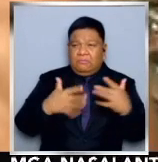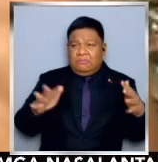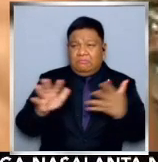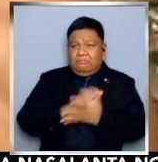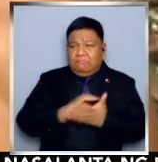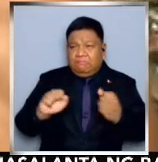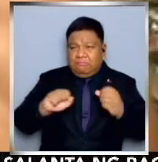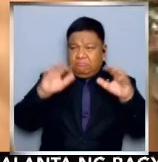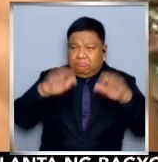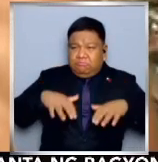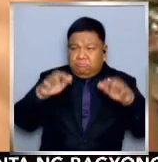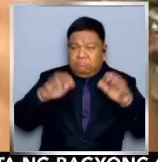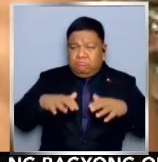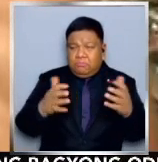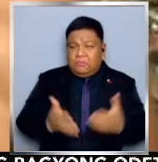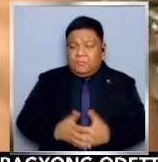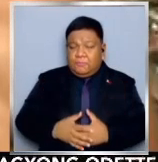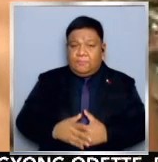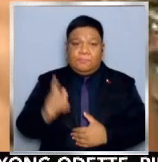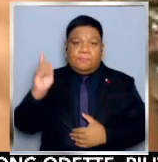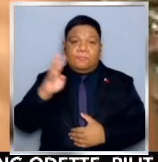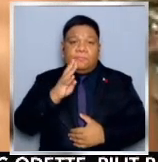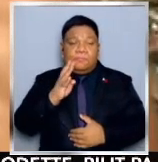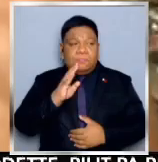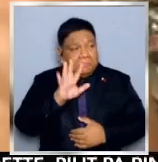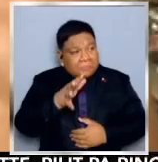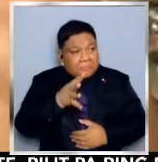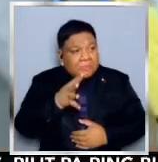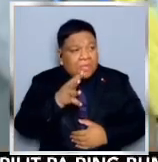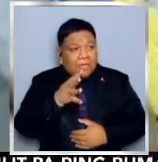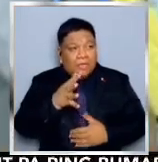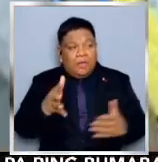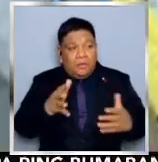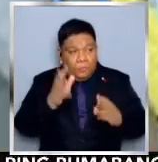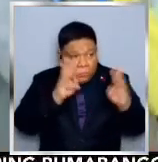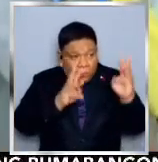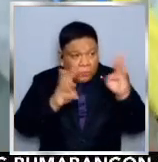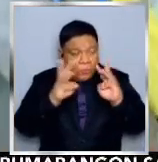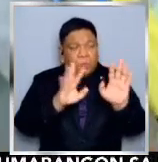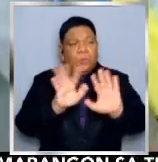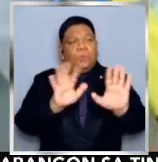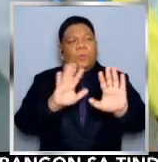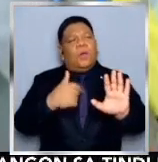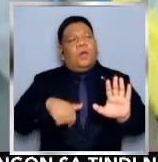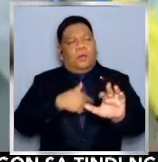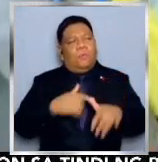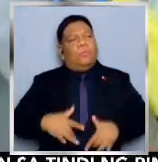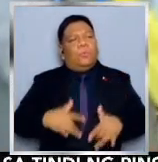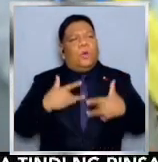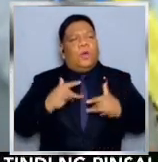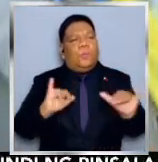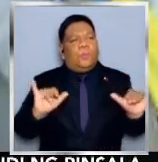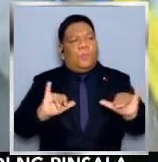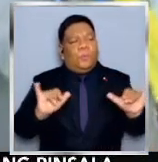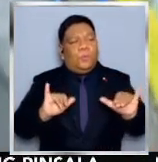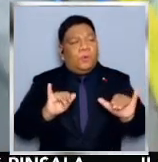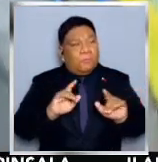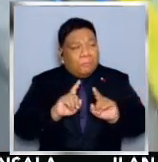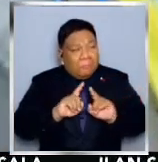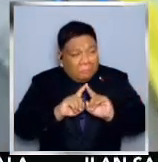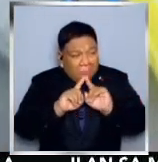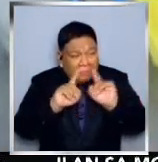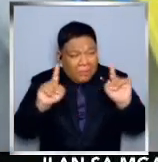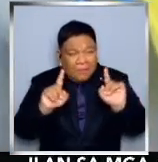Ma, huwag kang mag-alala. Buhay pa kami dito. Pero kaso lang, wala na tayong